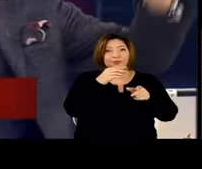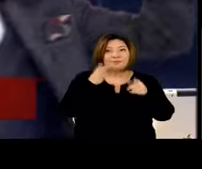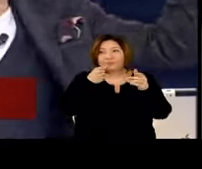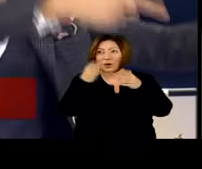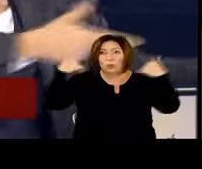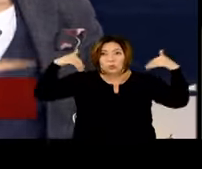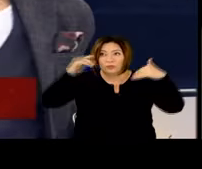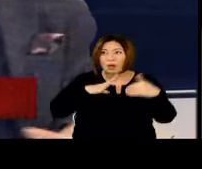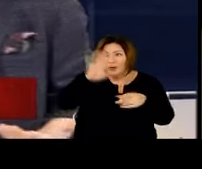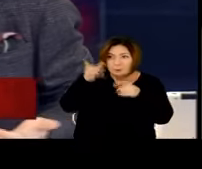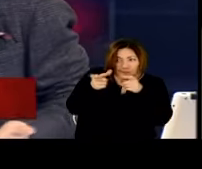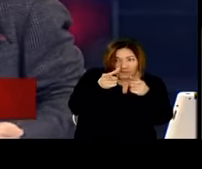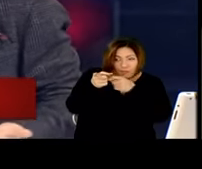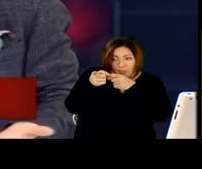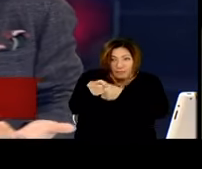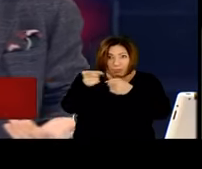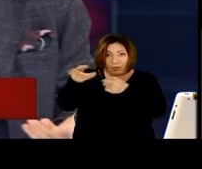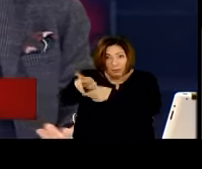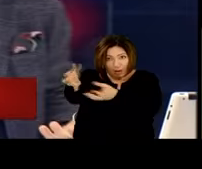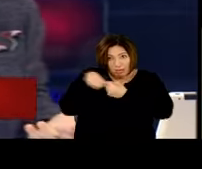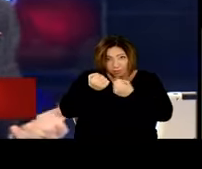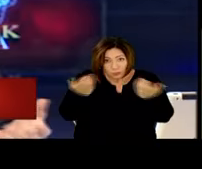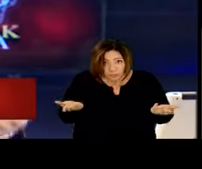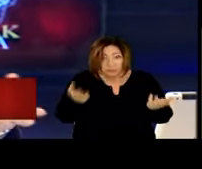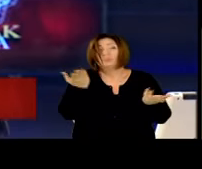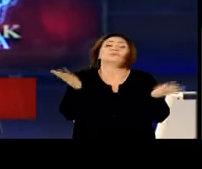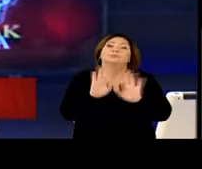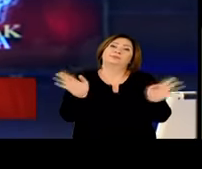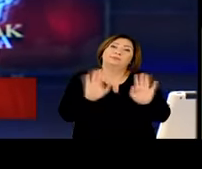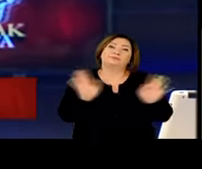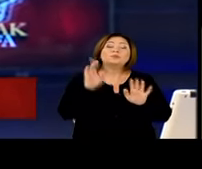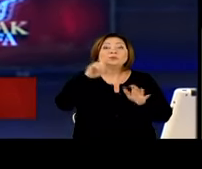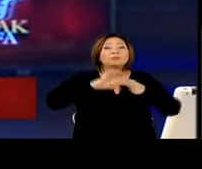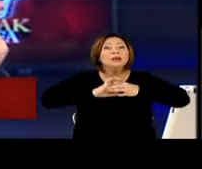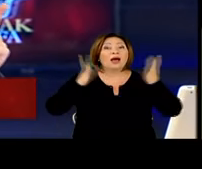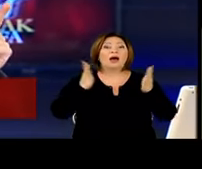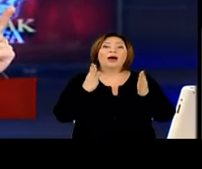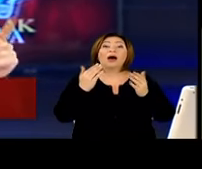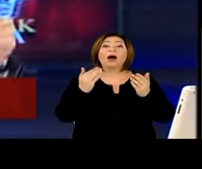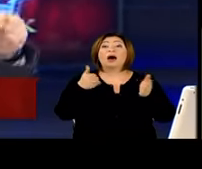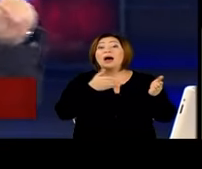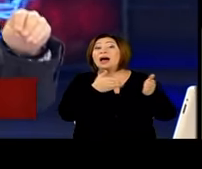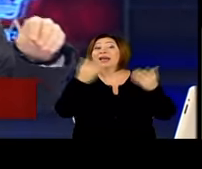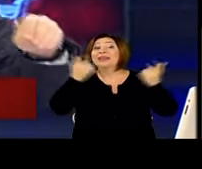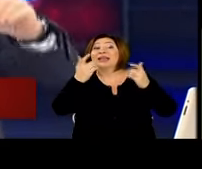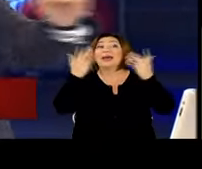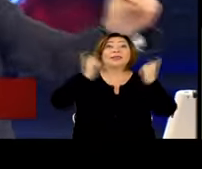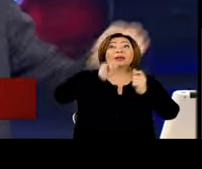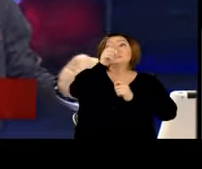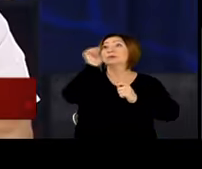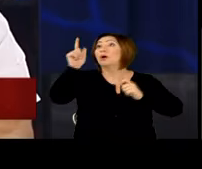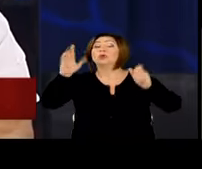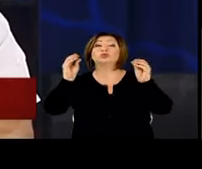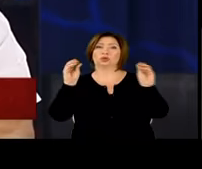sürüsünden kuzulara saldırıp kuzu avlayacak falan hali de yok o adamın yani. Dolayısıyla adresler çok önemli. Yani bunu sizin